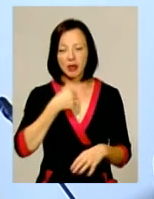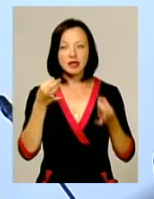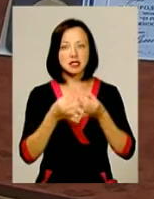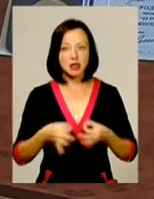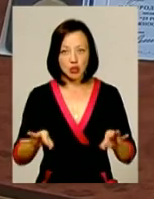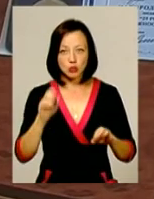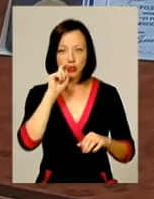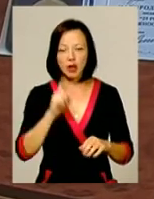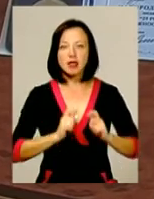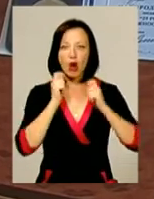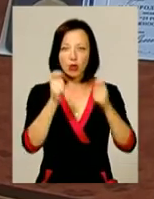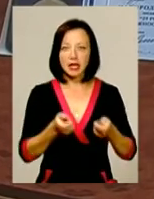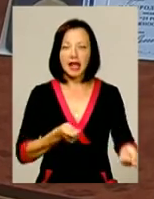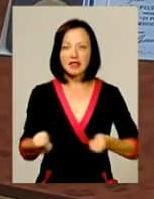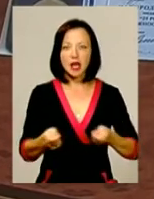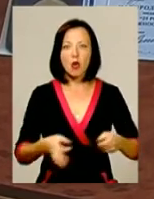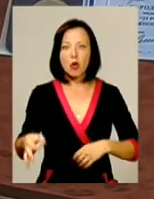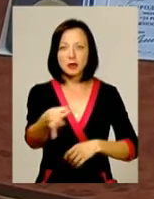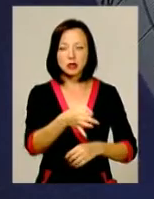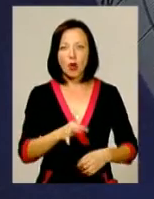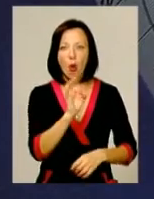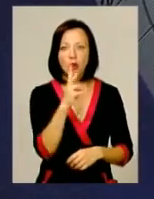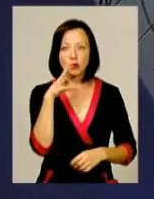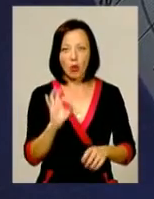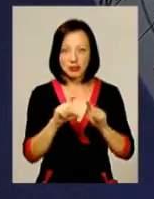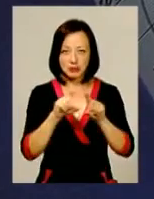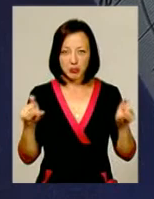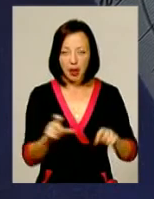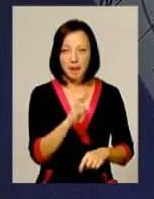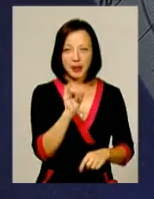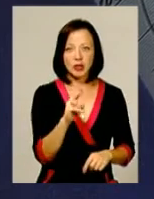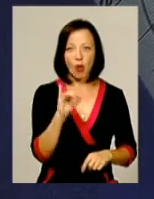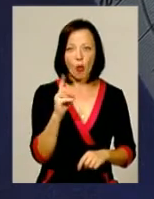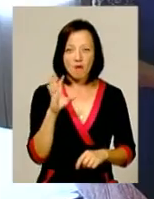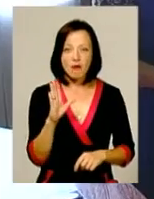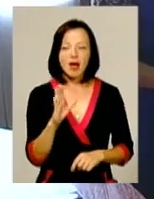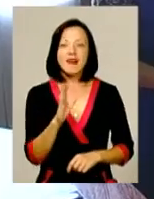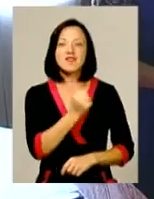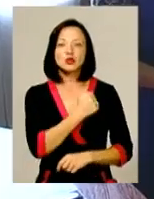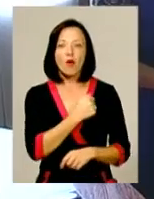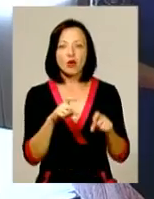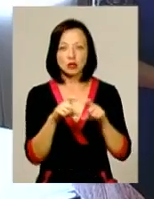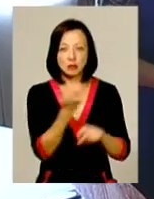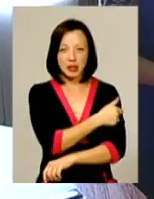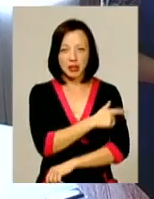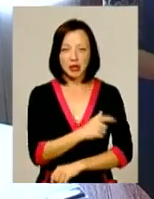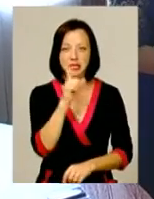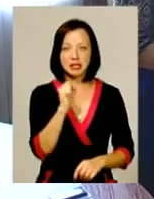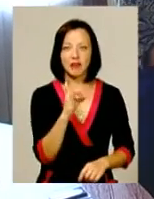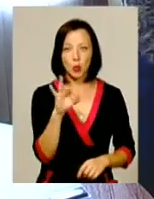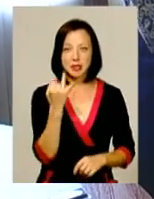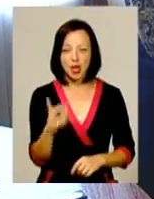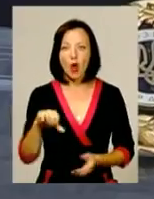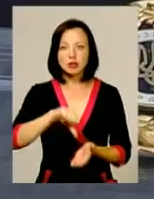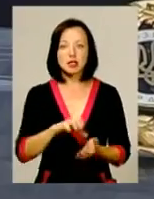незалежності України нагороджені керівники обласного онкологічного диспансеру Леонід Бриндіков та військового шпиталю Олександр Завроцький,